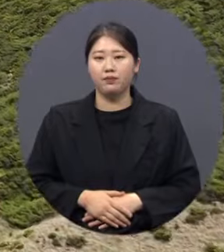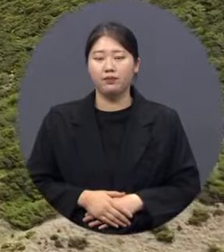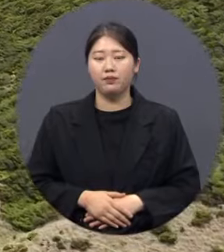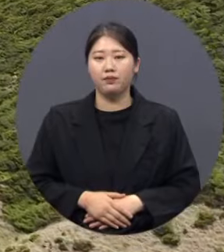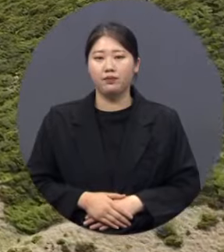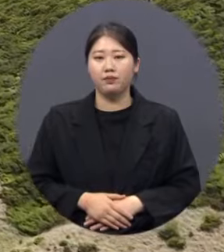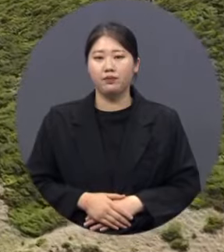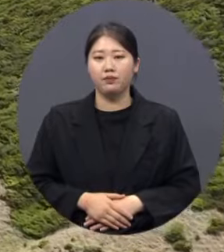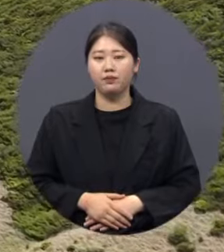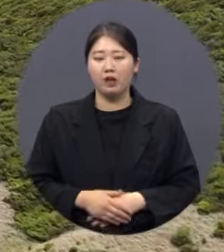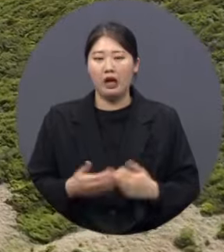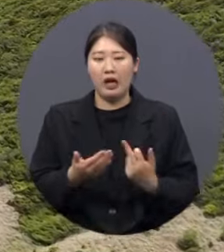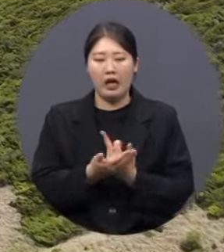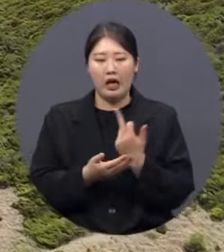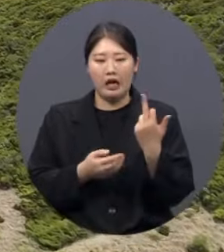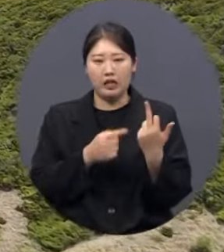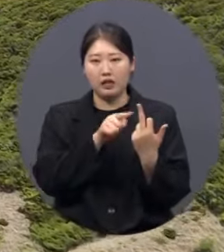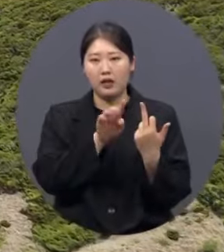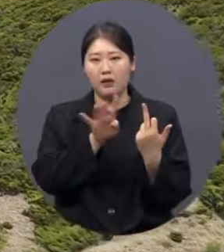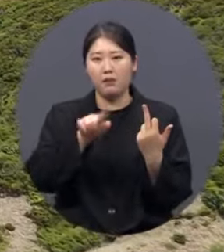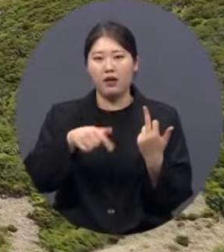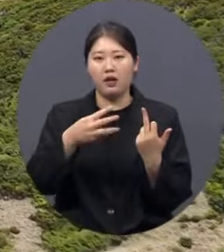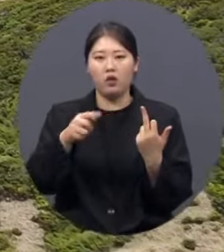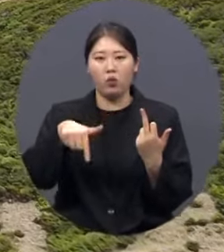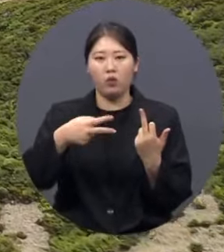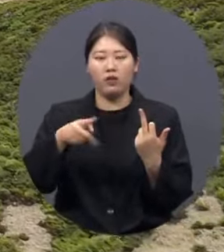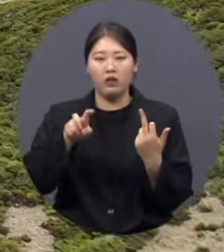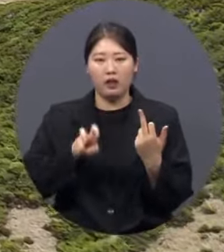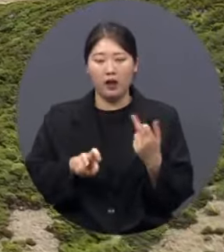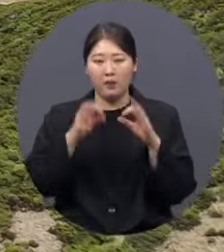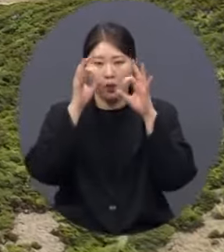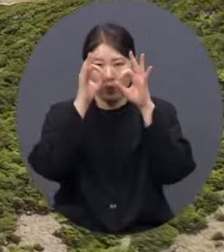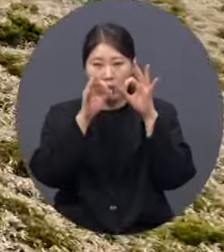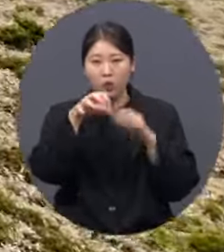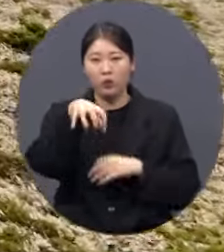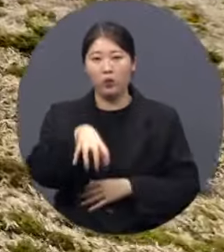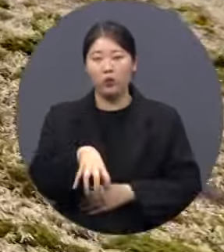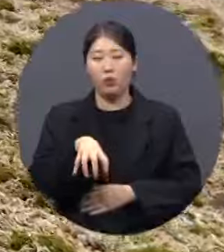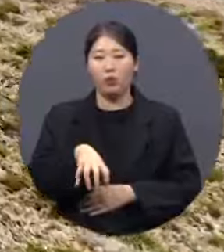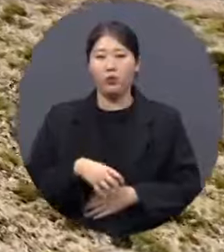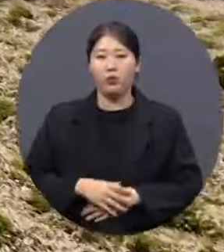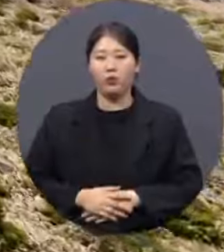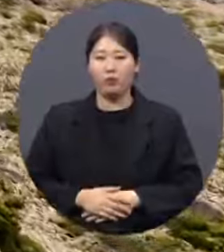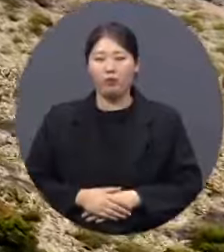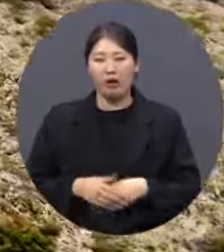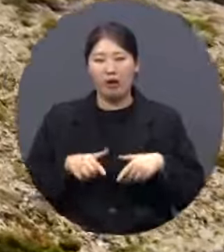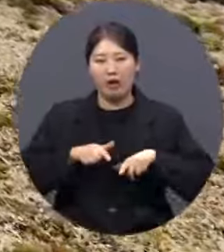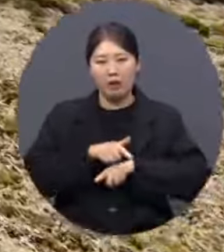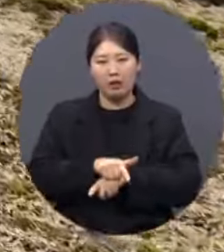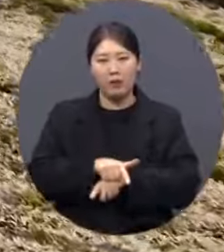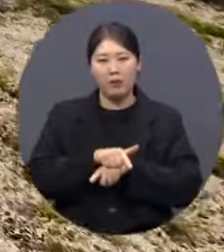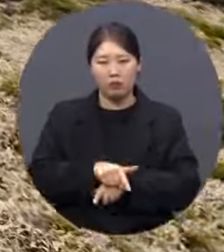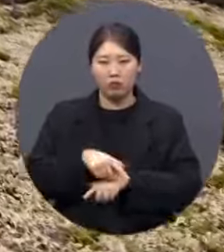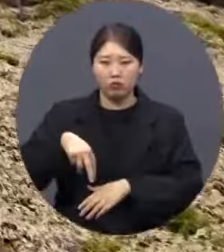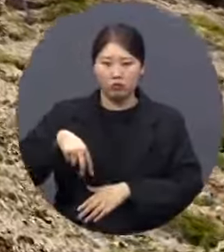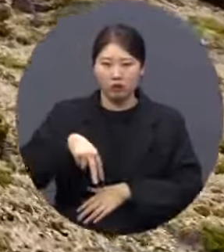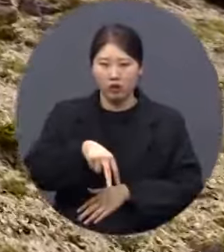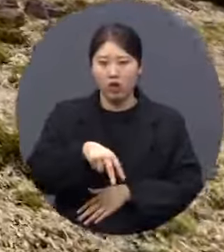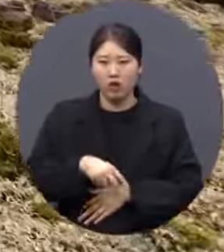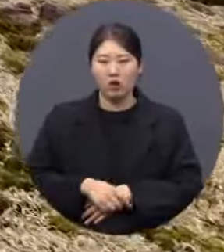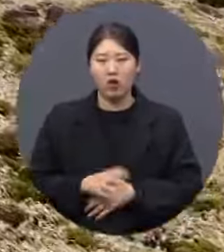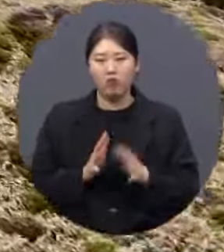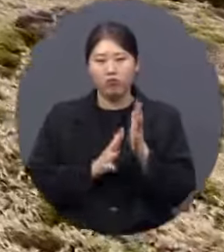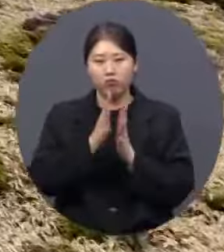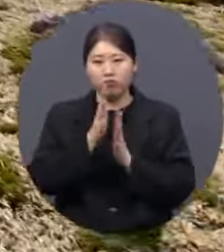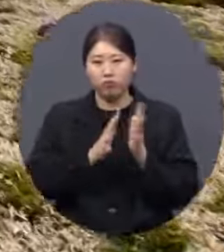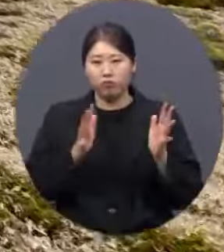다녀왔습니다 한라산 백록담이 한눈에 보이는 해발 1600m 지점 남쪽 비탈을 따라 조릿대를 포함한 푸른